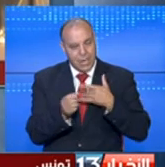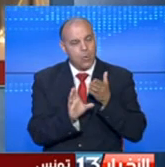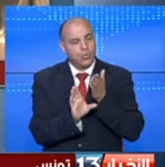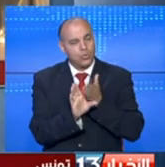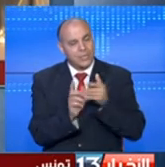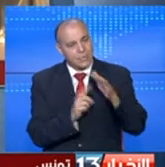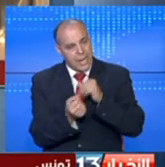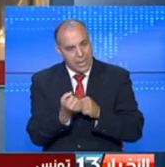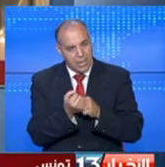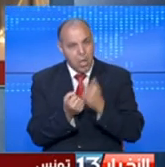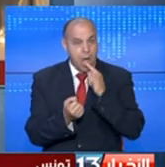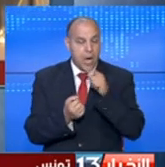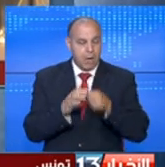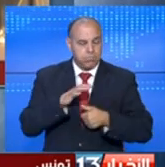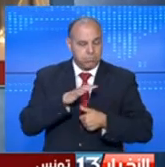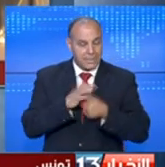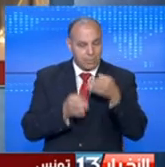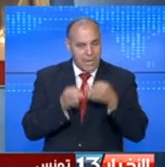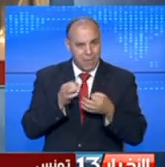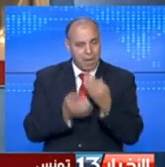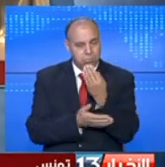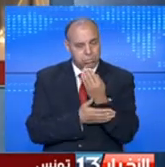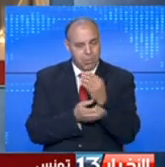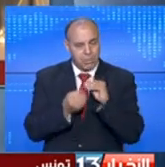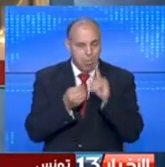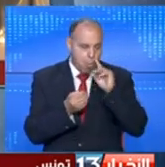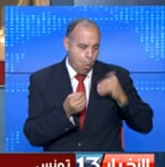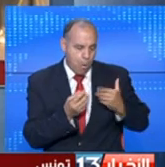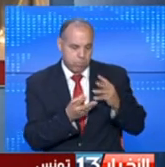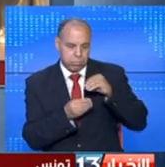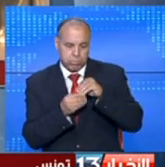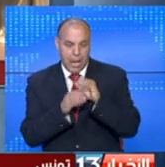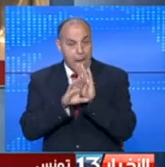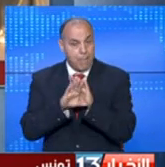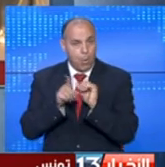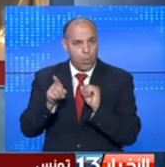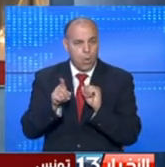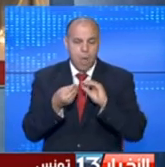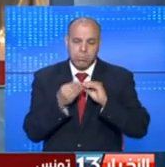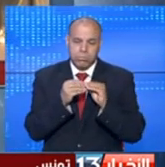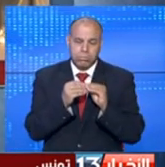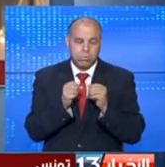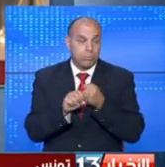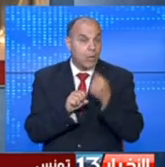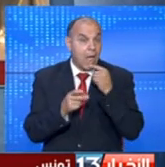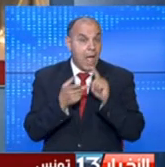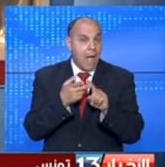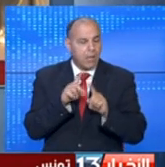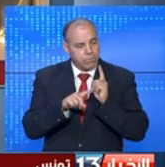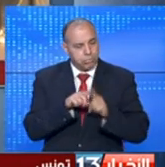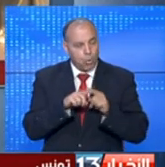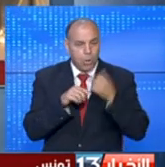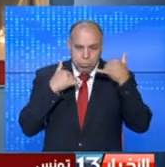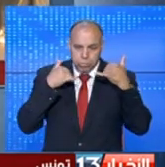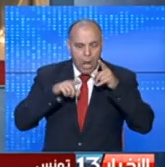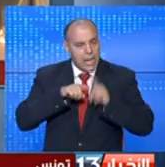واجتماعيا. وقرر قاضي الأسرة إبقاء الطفل الضحية مع والديه مع إلزامهم بحمايته من كافة أشكال الضغط ومنع كل اتصال